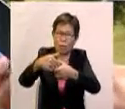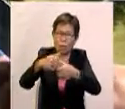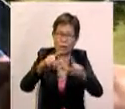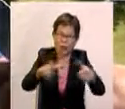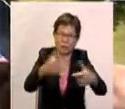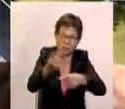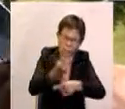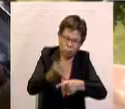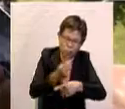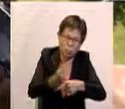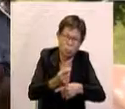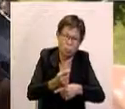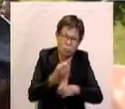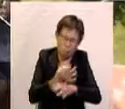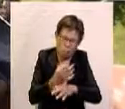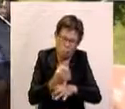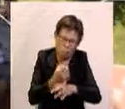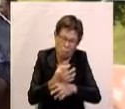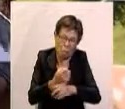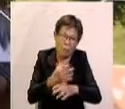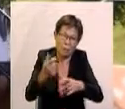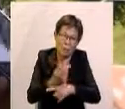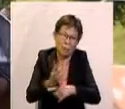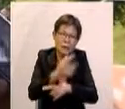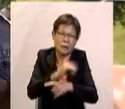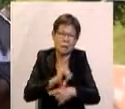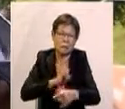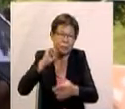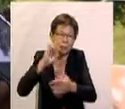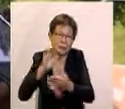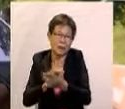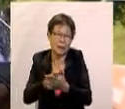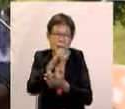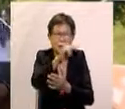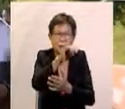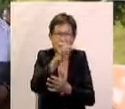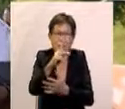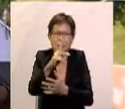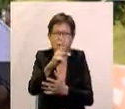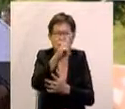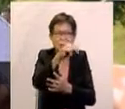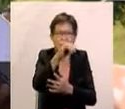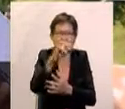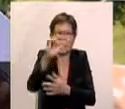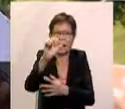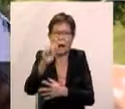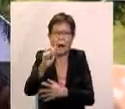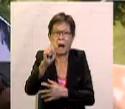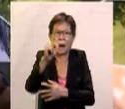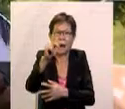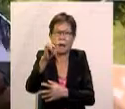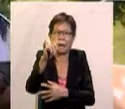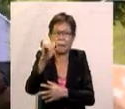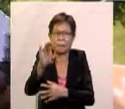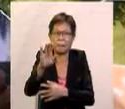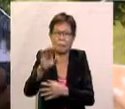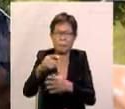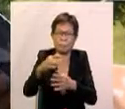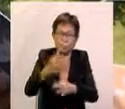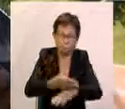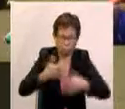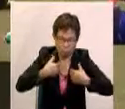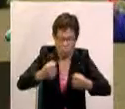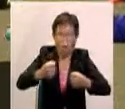latihan secara intensif dan saya percaya Nick Akif boleh pulih sepenuhnya sebelum perlawanan kedua